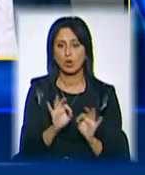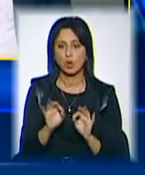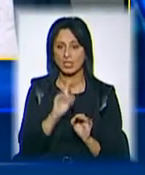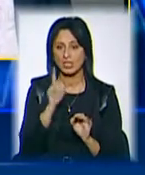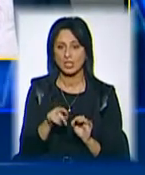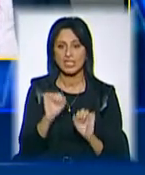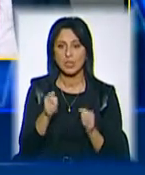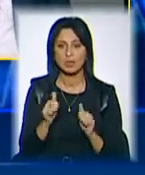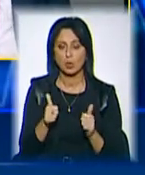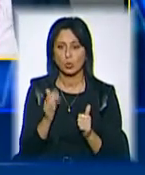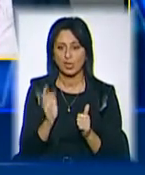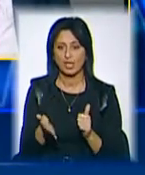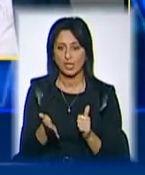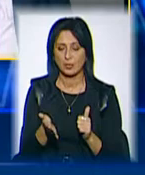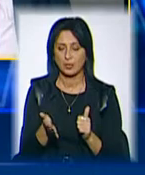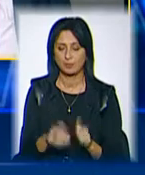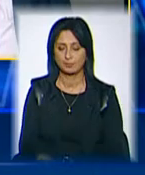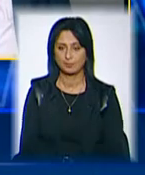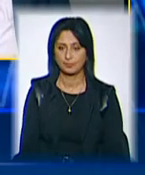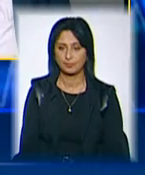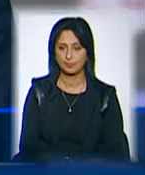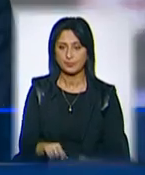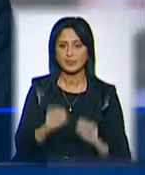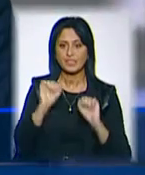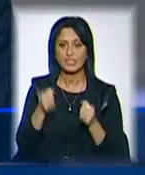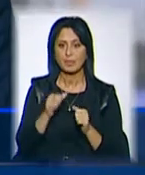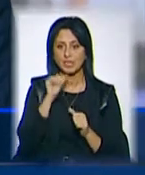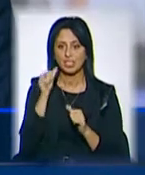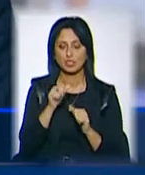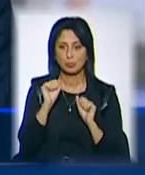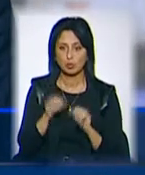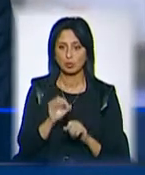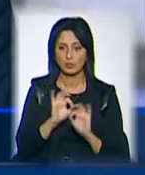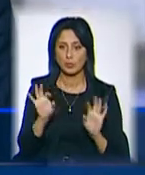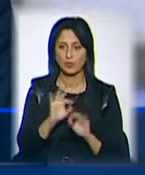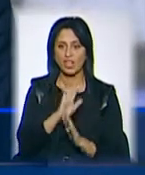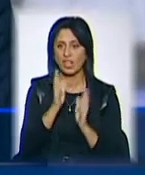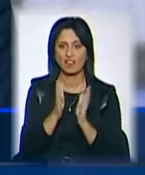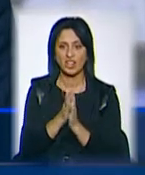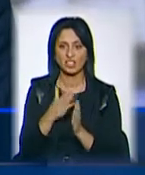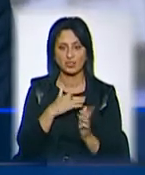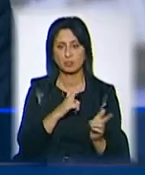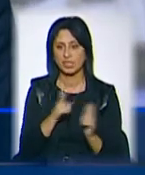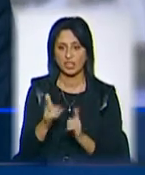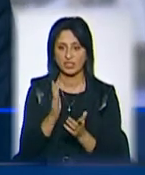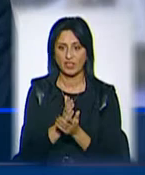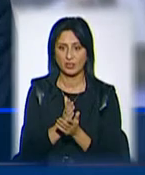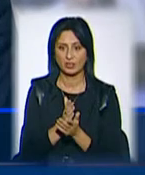წელს როგორი ზამთარი გვექნება? წლევანდელ ზამთარზე შეგვიძლია მოგახსენოთ, რომ ყველანაირად ჩვენ მზად